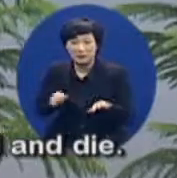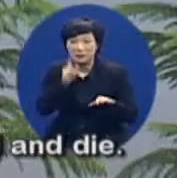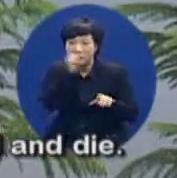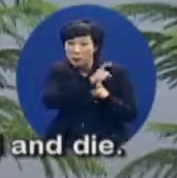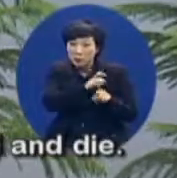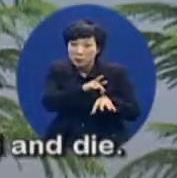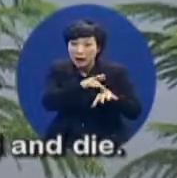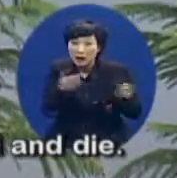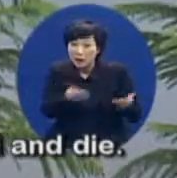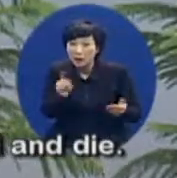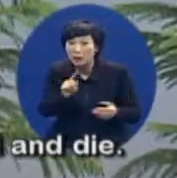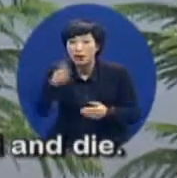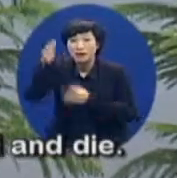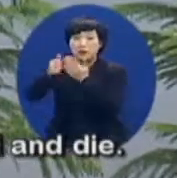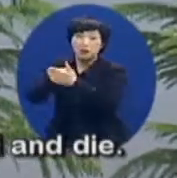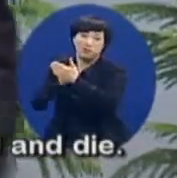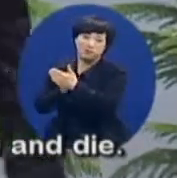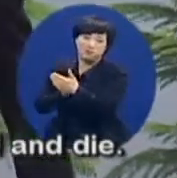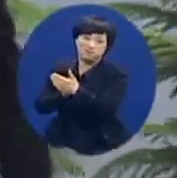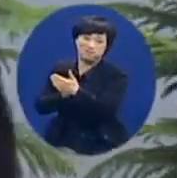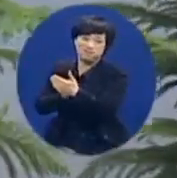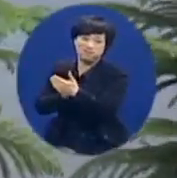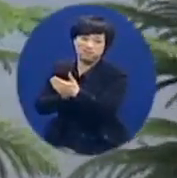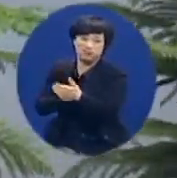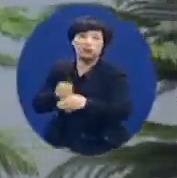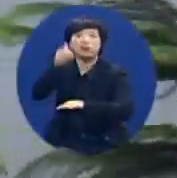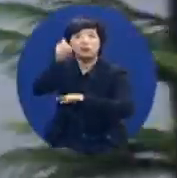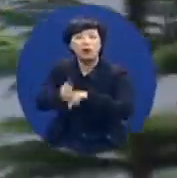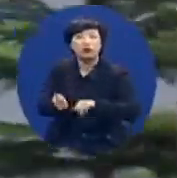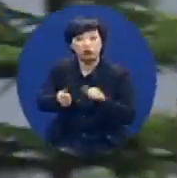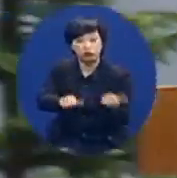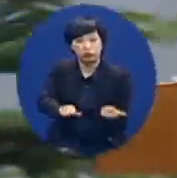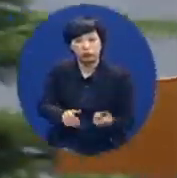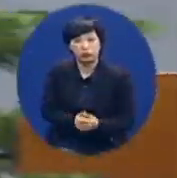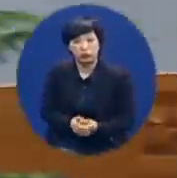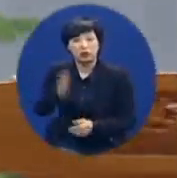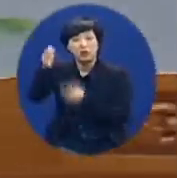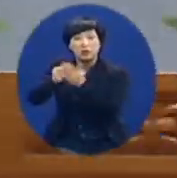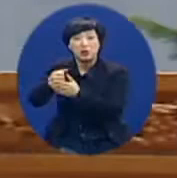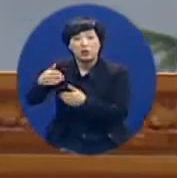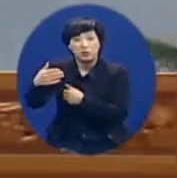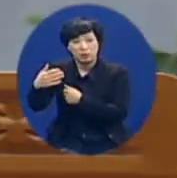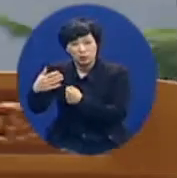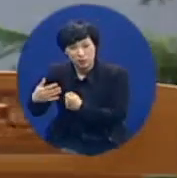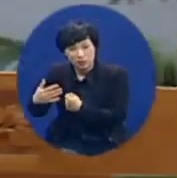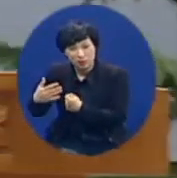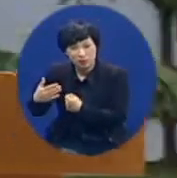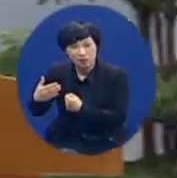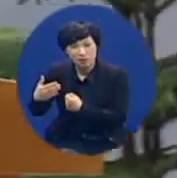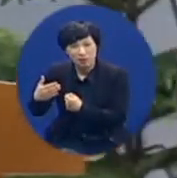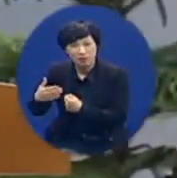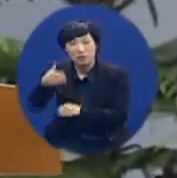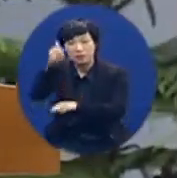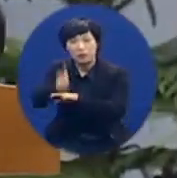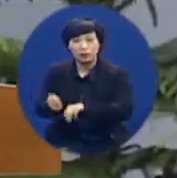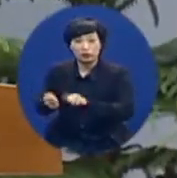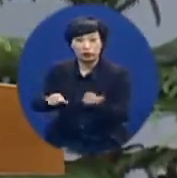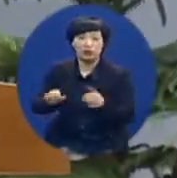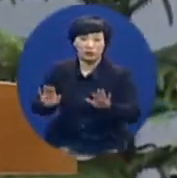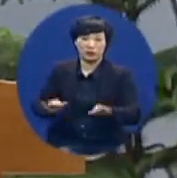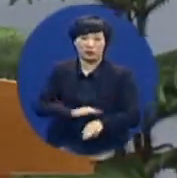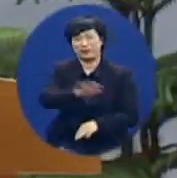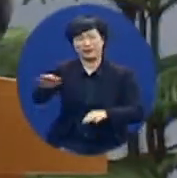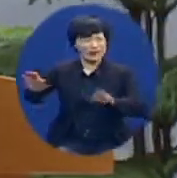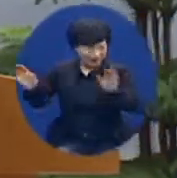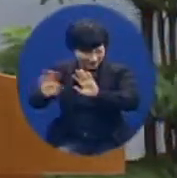역사는 하나님을 원망하다 죽어 아멘 하나님 원망하다 죽어 그러나 노